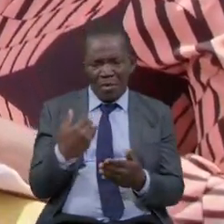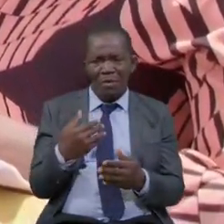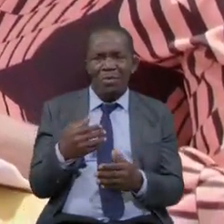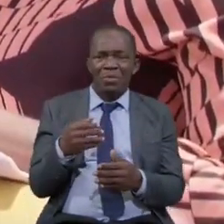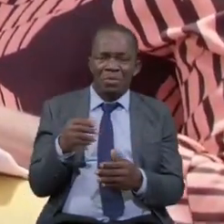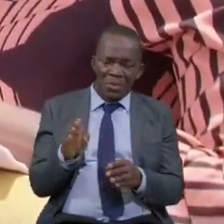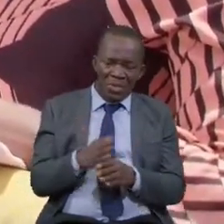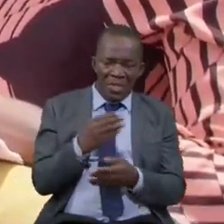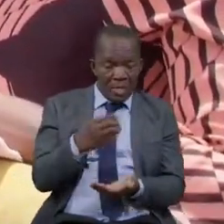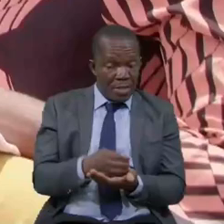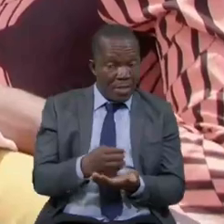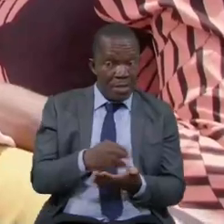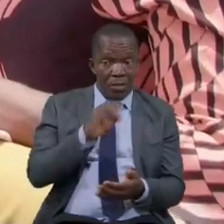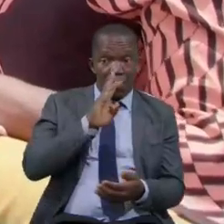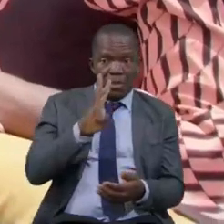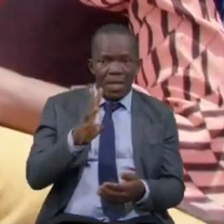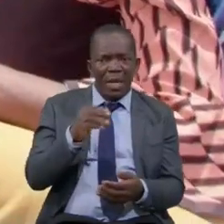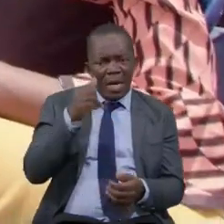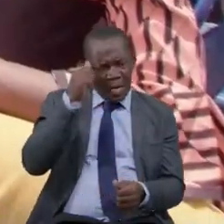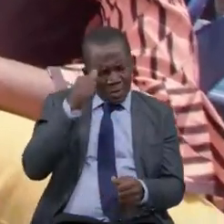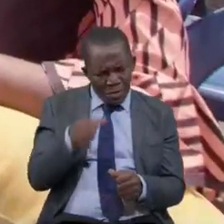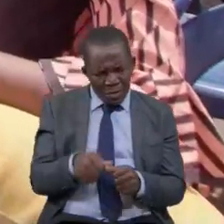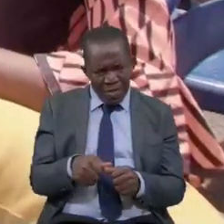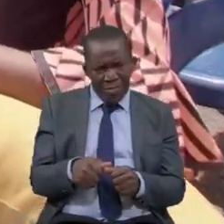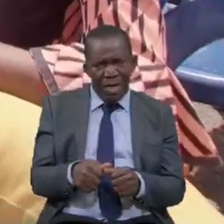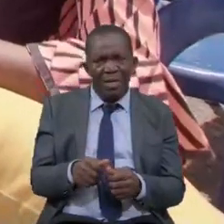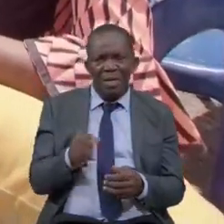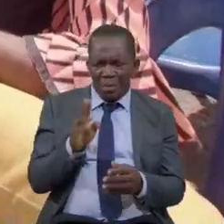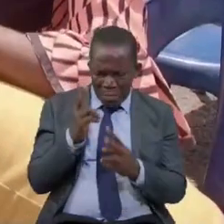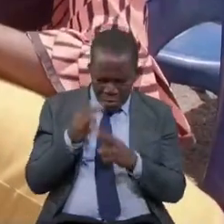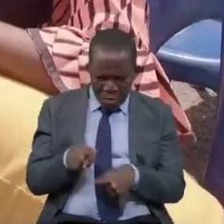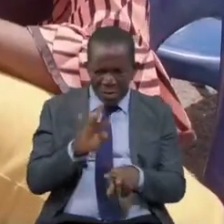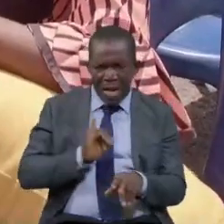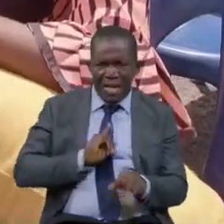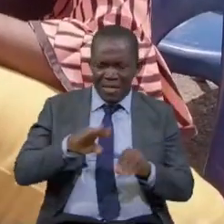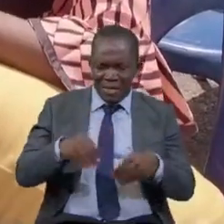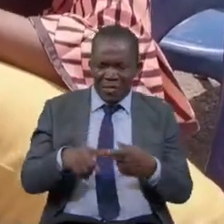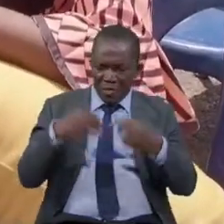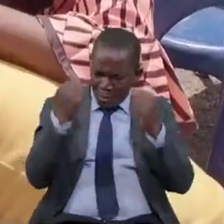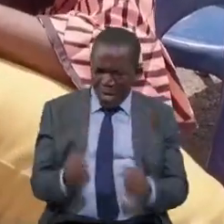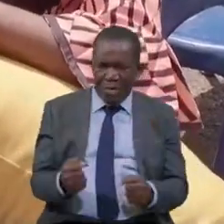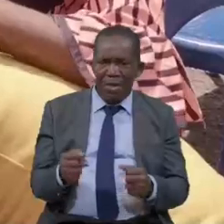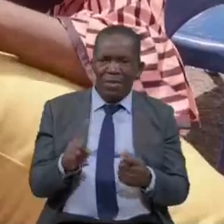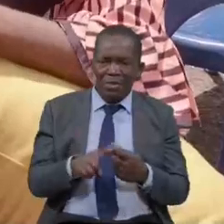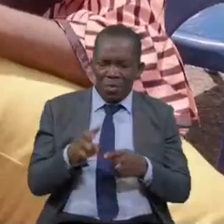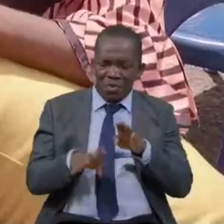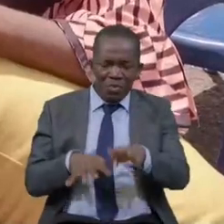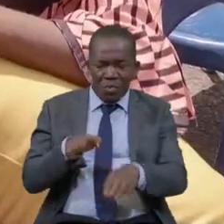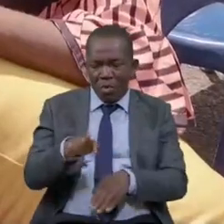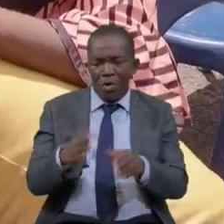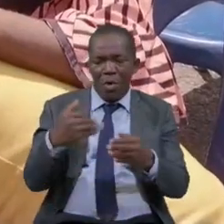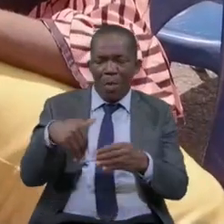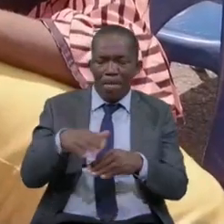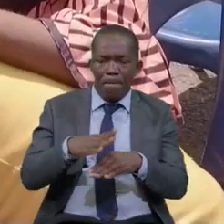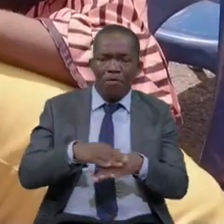donne le pouvoir de marcher sur les serpents et sur les scorpions et sur toute la puissance de